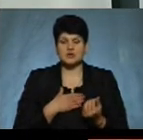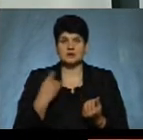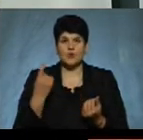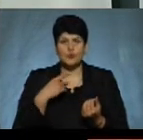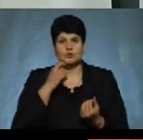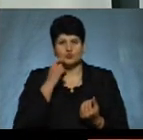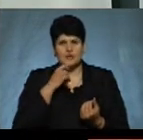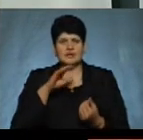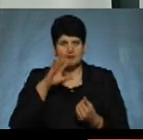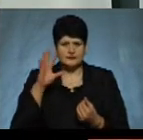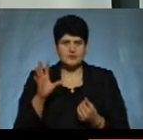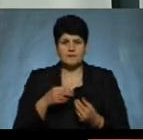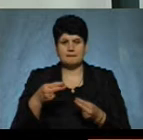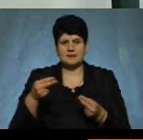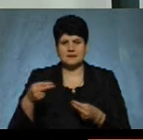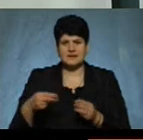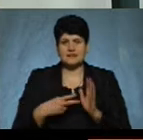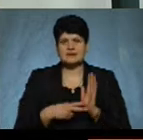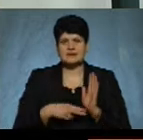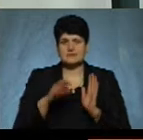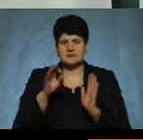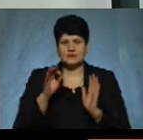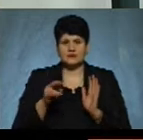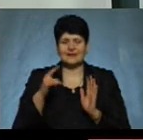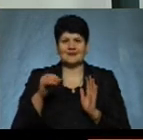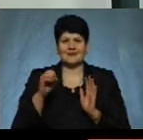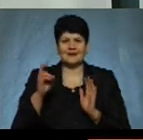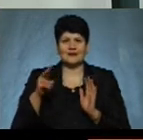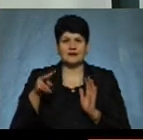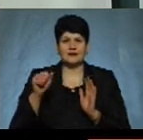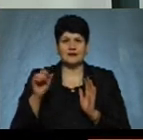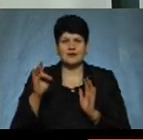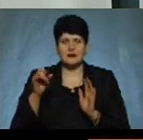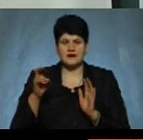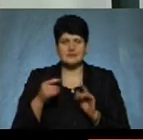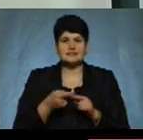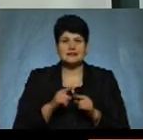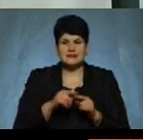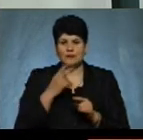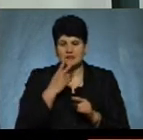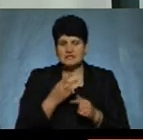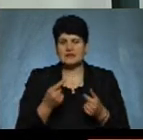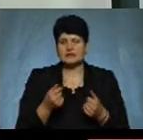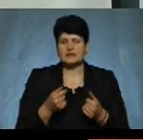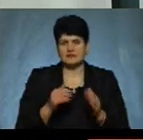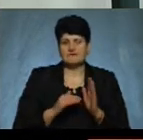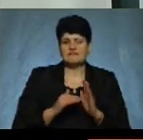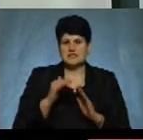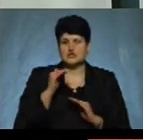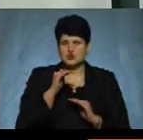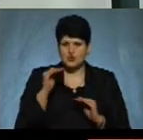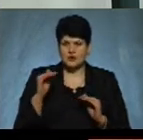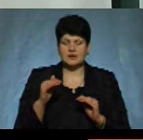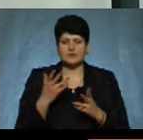Україна загалом підписали майже 70% декларацій. Це показник досить високий, якщо врахувати те, що ми